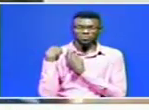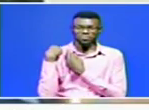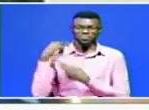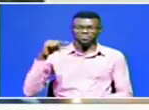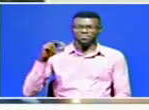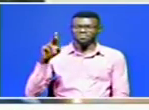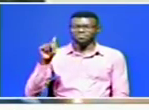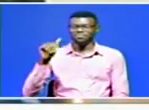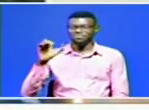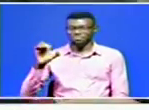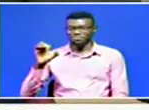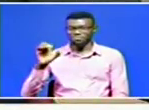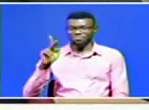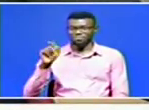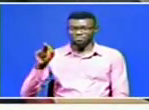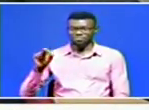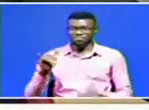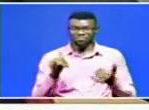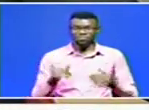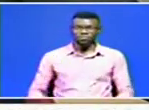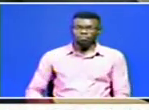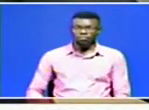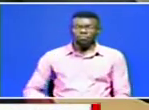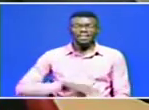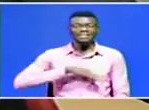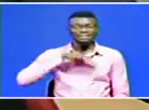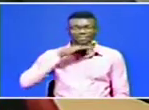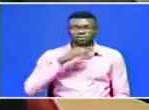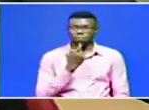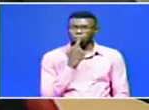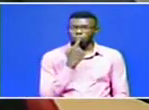KTN News. Kifo cha Mzee Moi kimeangaziwa